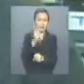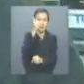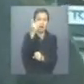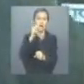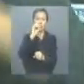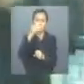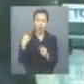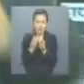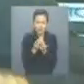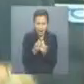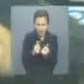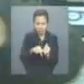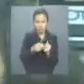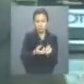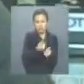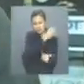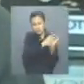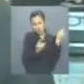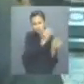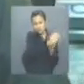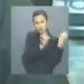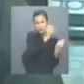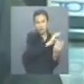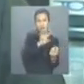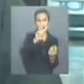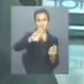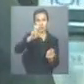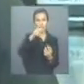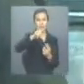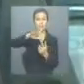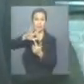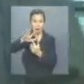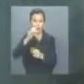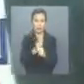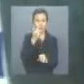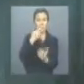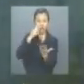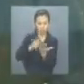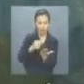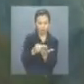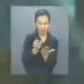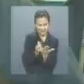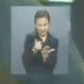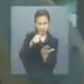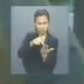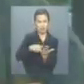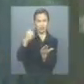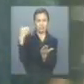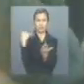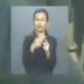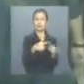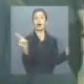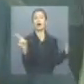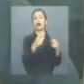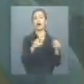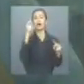เราหรือตรงแนวถนนในวิภาวดีนี่หนังสือมันก็มีอยู่เนี่ยนะฮะมันคนละแนวกันท่านบัวเ